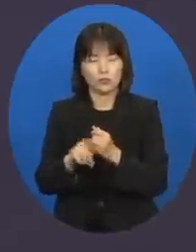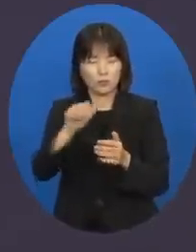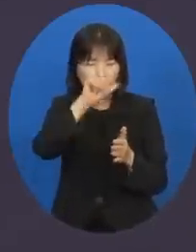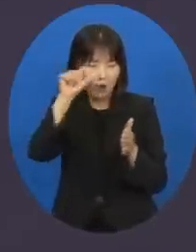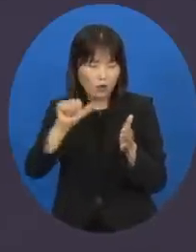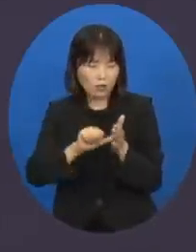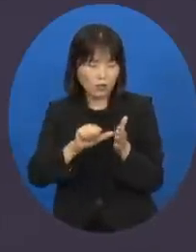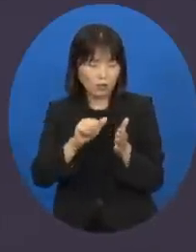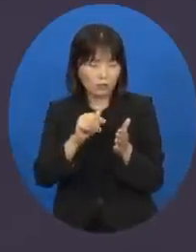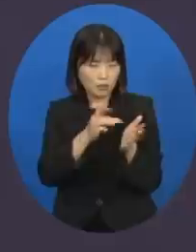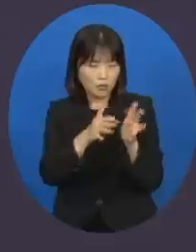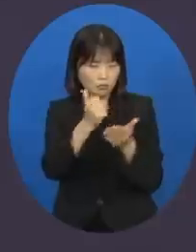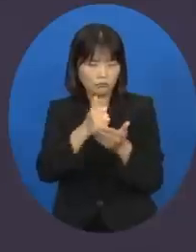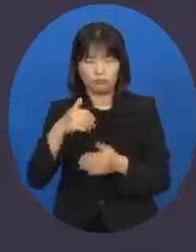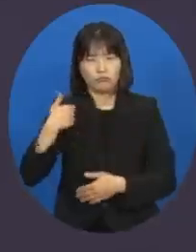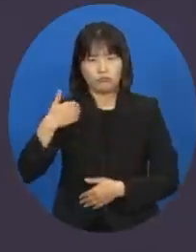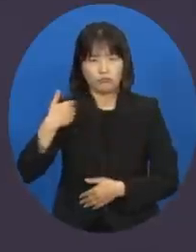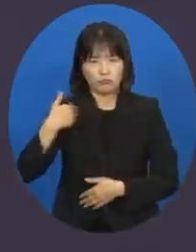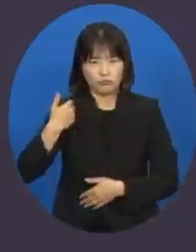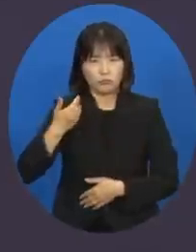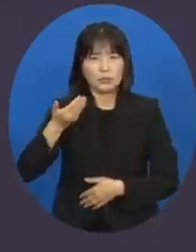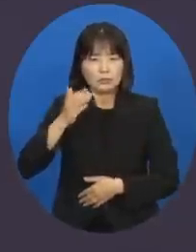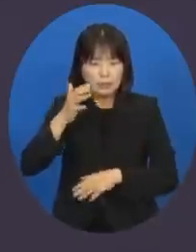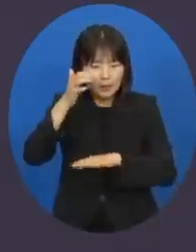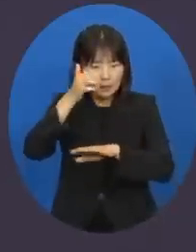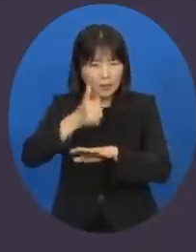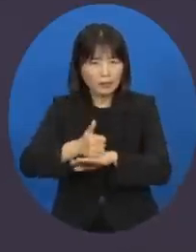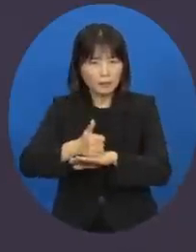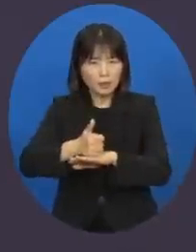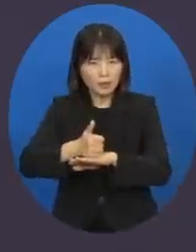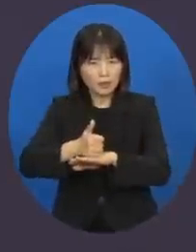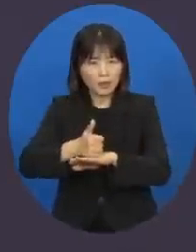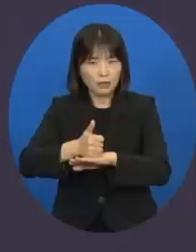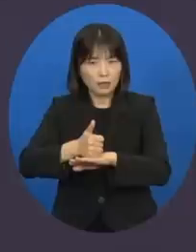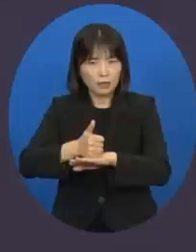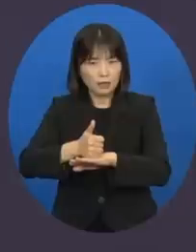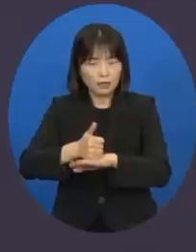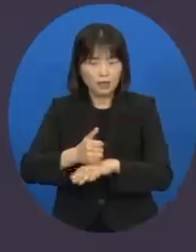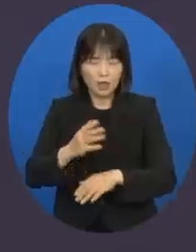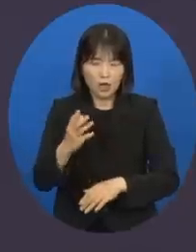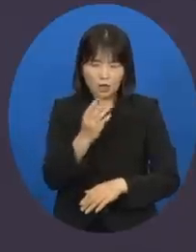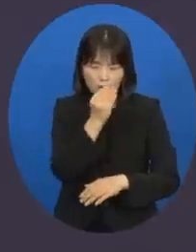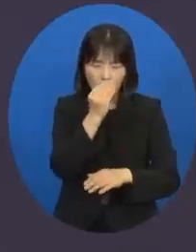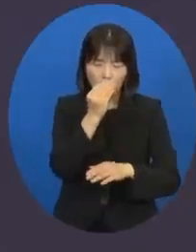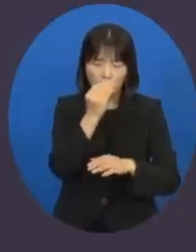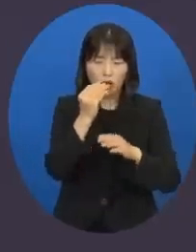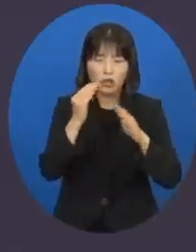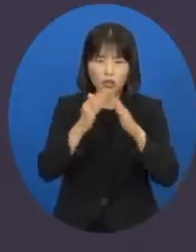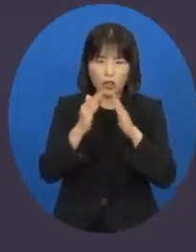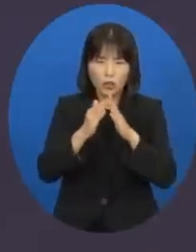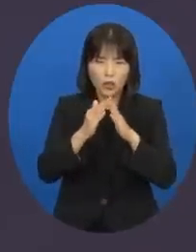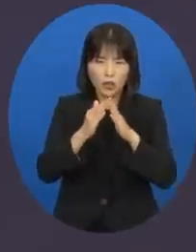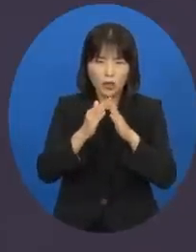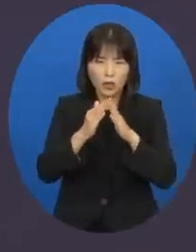모르고 살았지만 마지막 순간에는 꼼짝없이 마치 성전에 박힌 모처럼